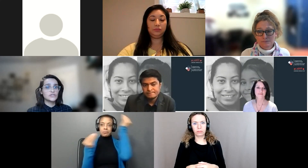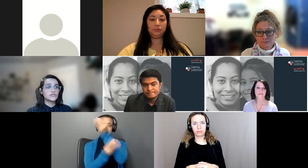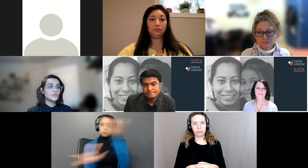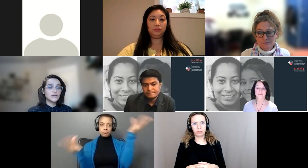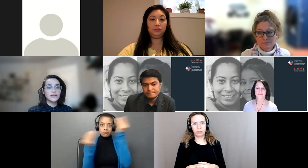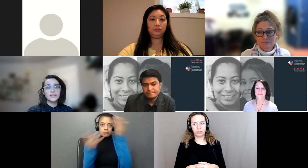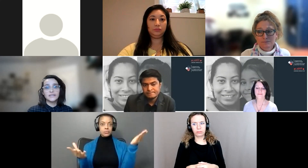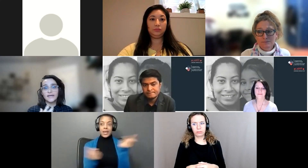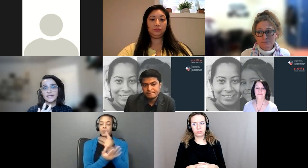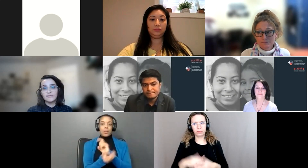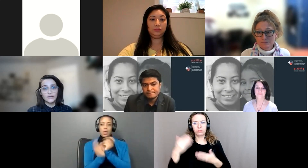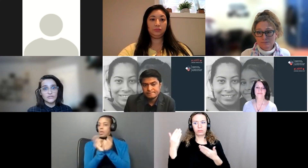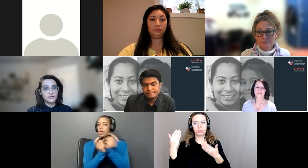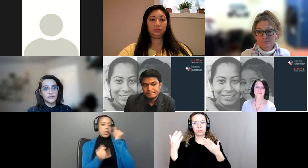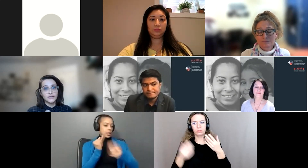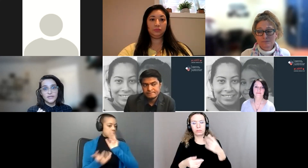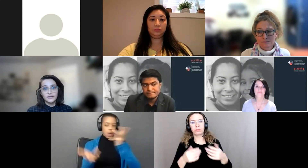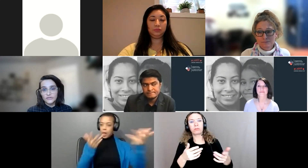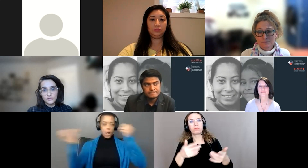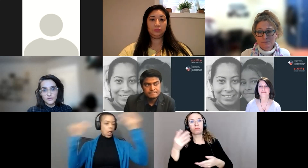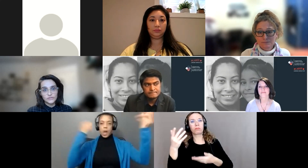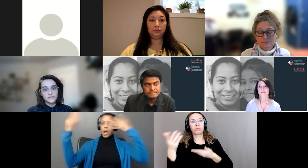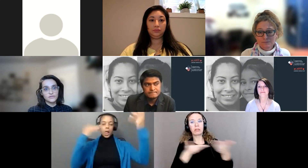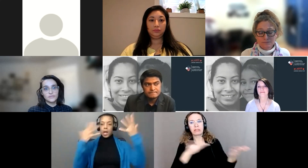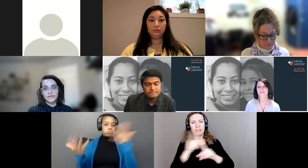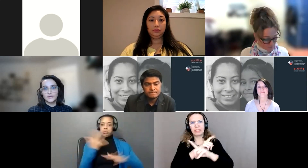des services multilingues qui sont fournis.